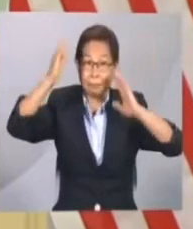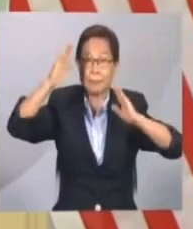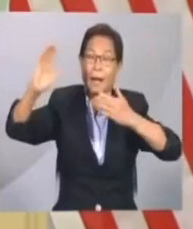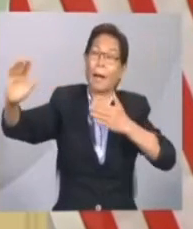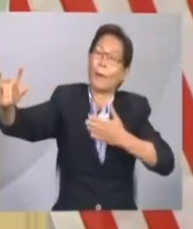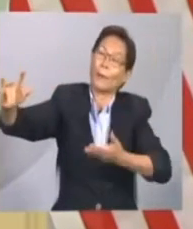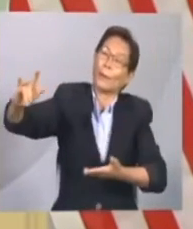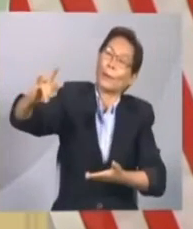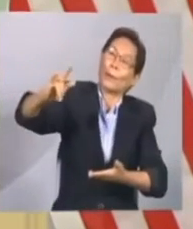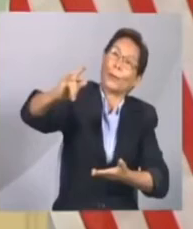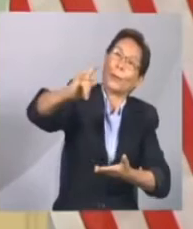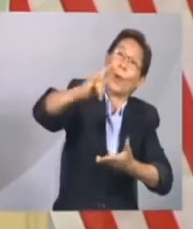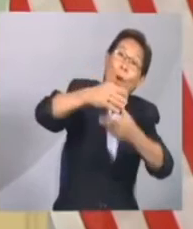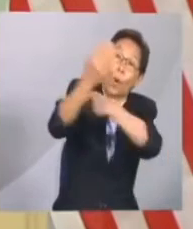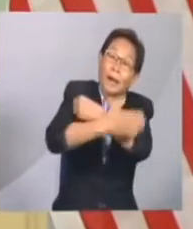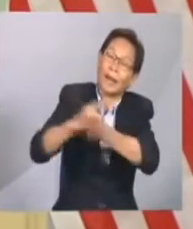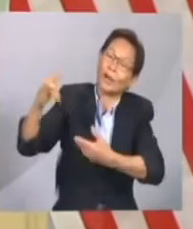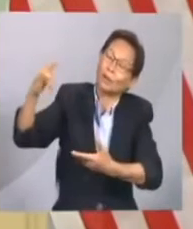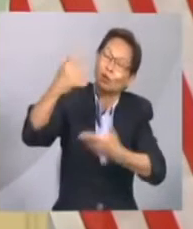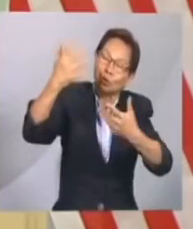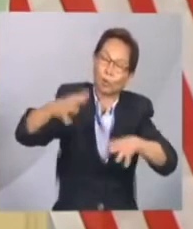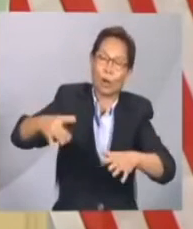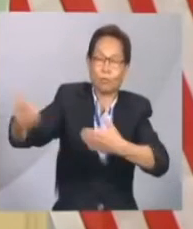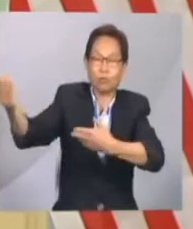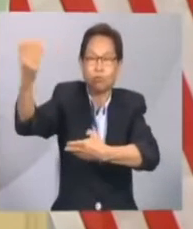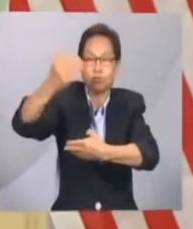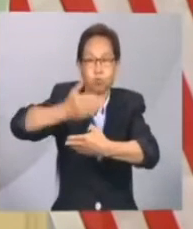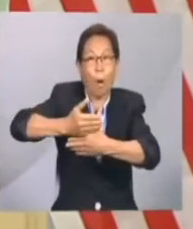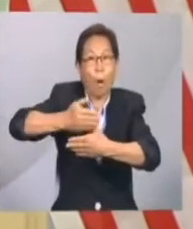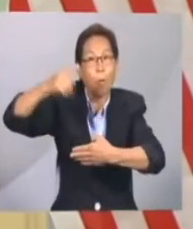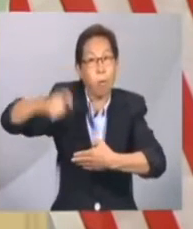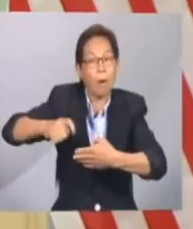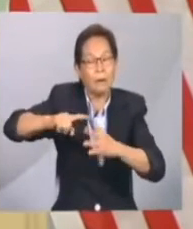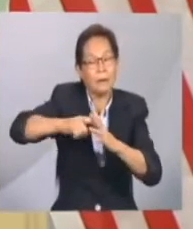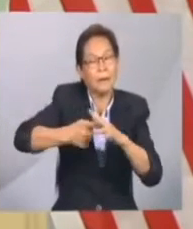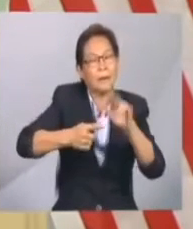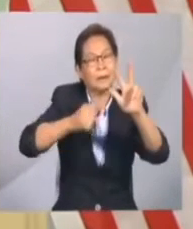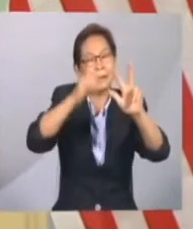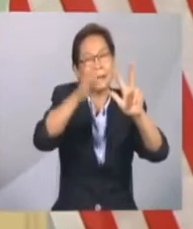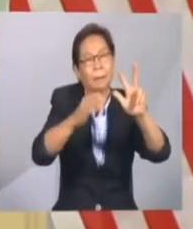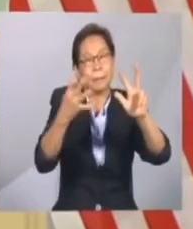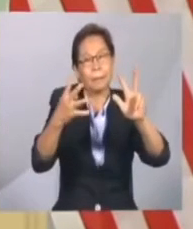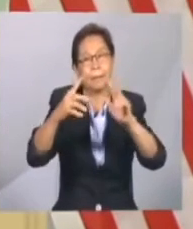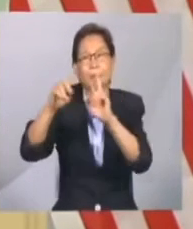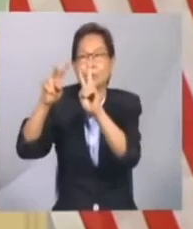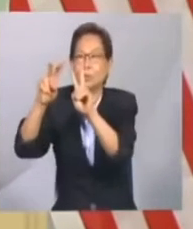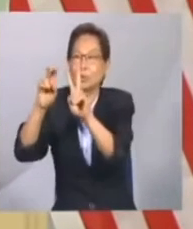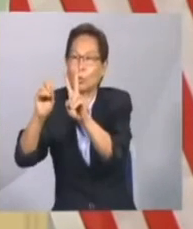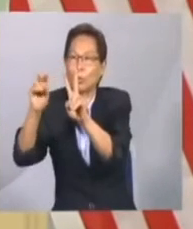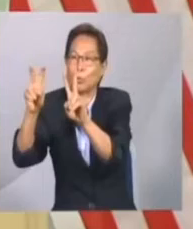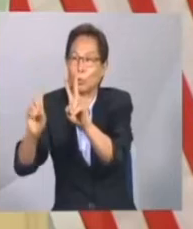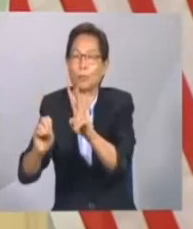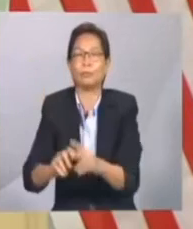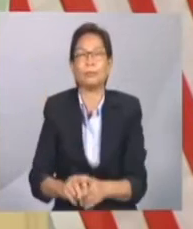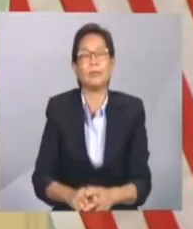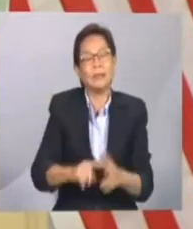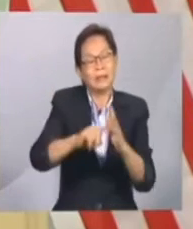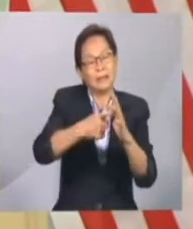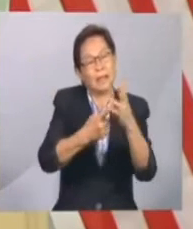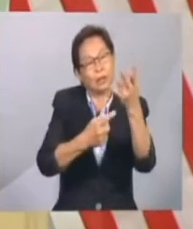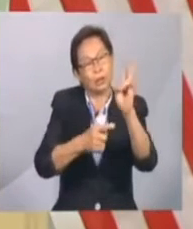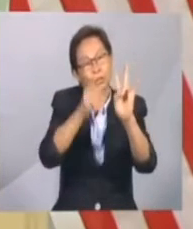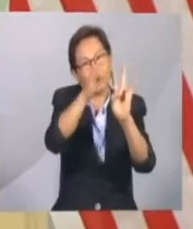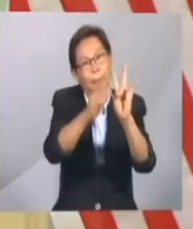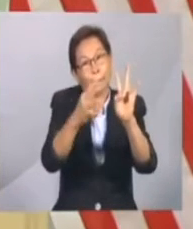yang pulang dari luar negara telah dikuarantin wajib sejak 3 April 2020. Sejak 17